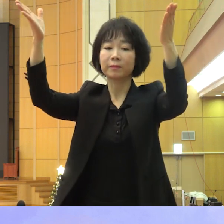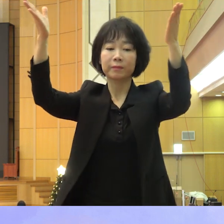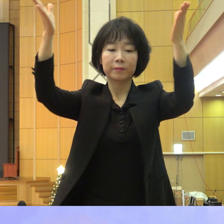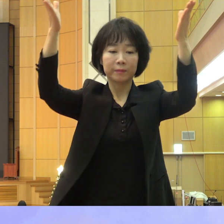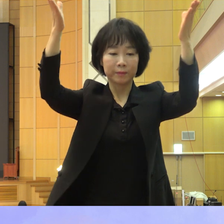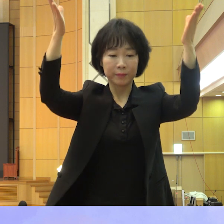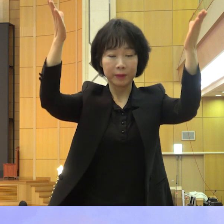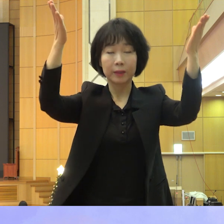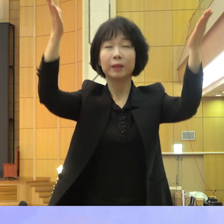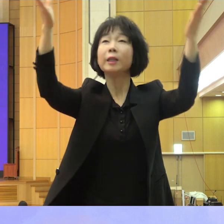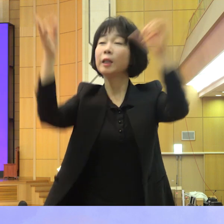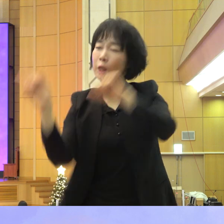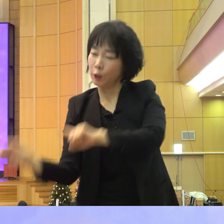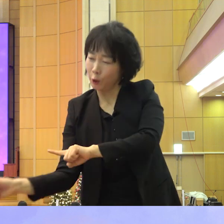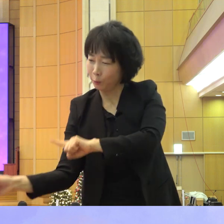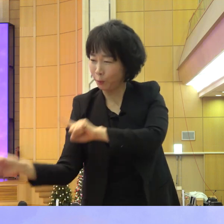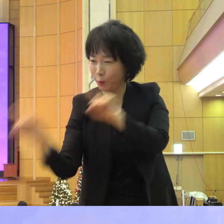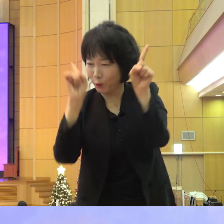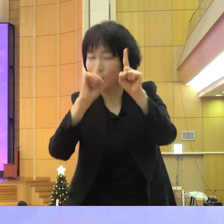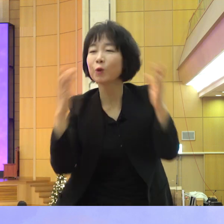불길 타오르게 하소서.